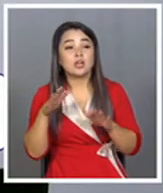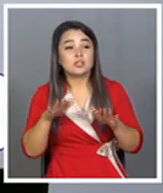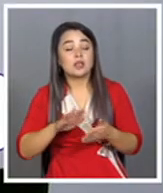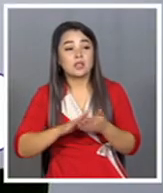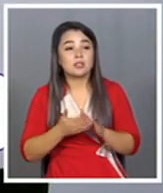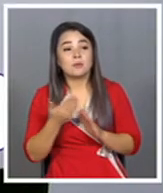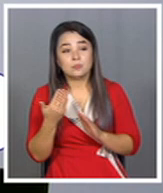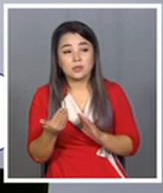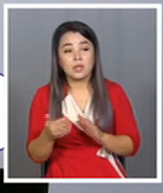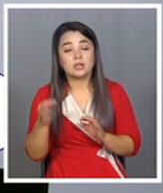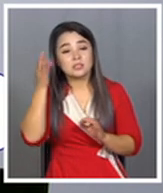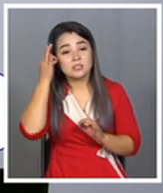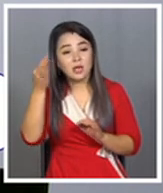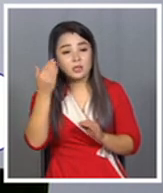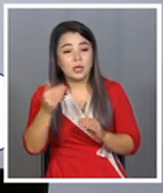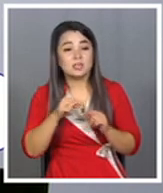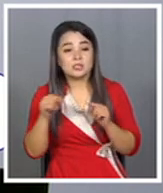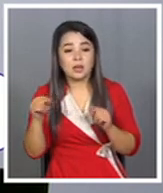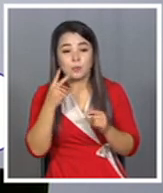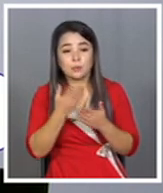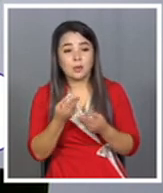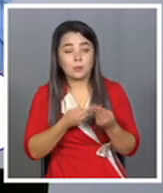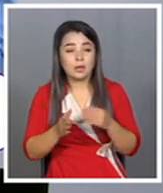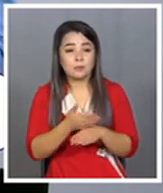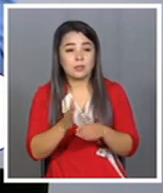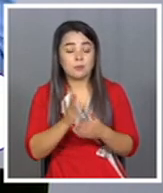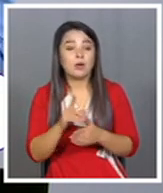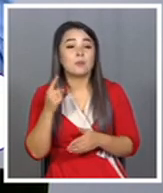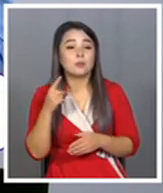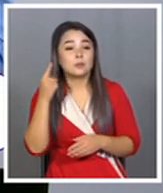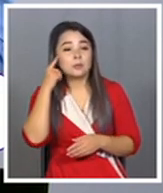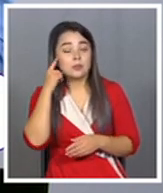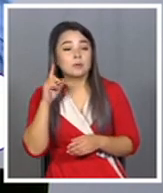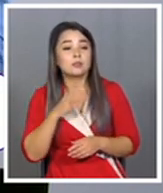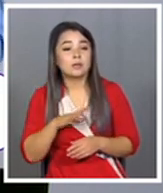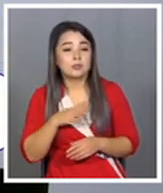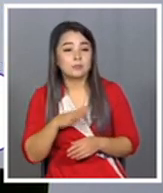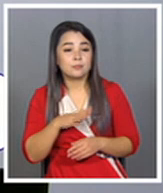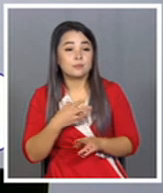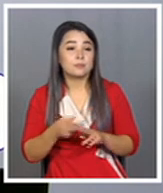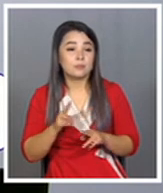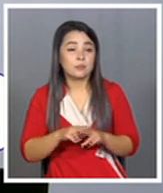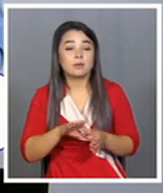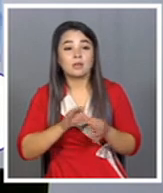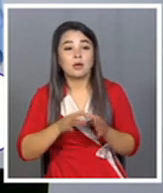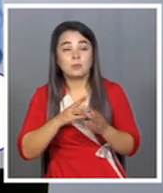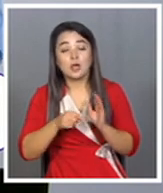жерлерде тік сызықтармен бөлінген. Қалай ойлайсыздар? Неге? Оның жауабын қазір